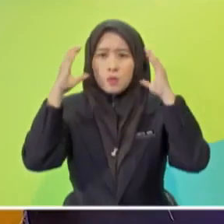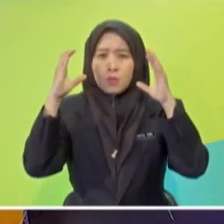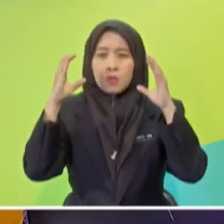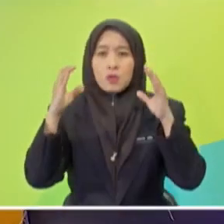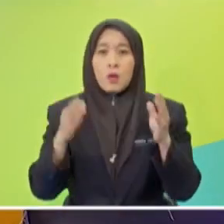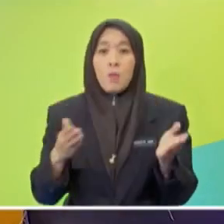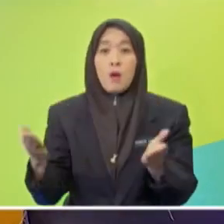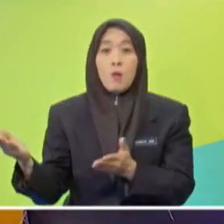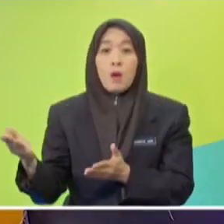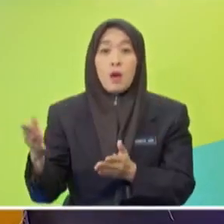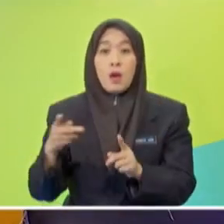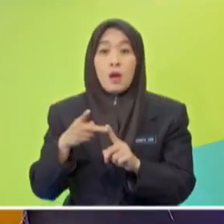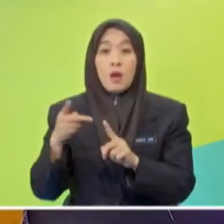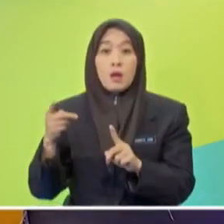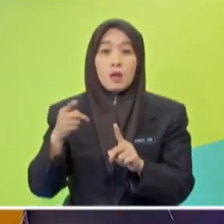Indonesia